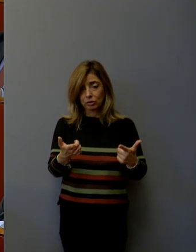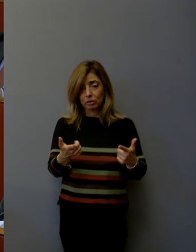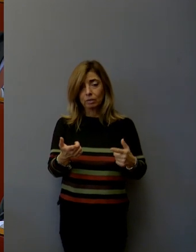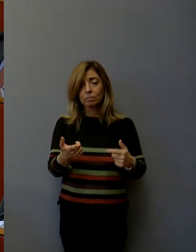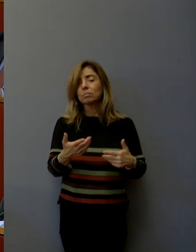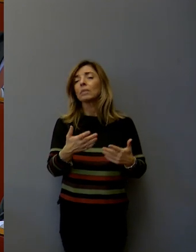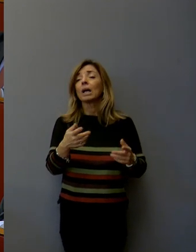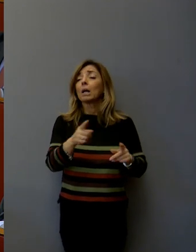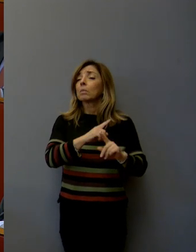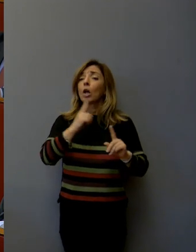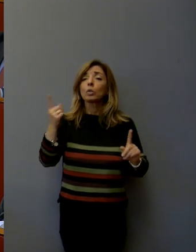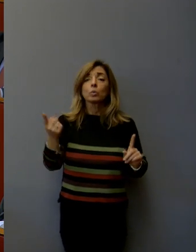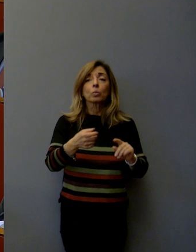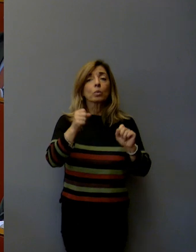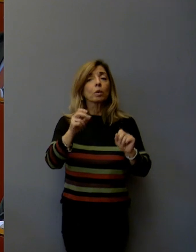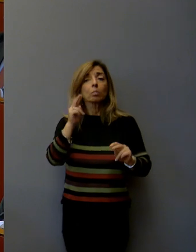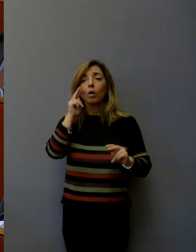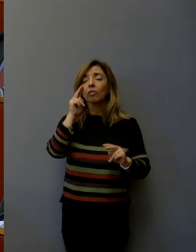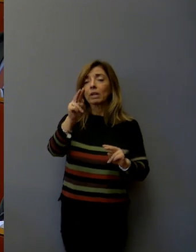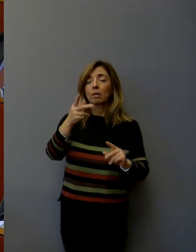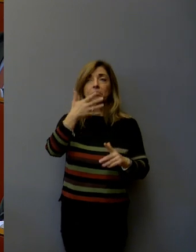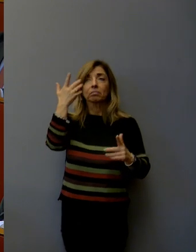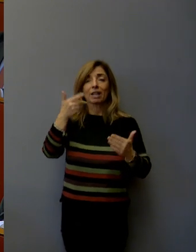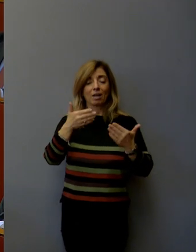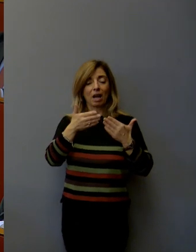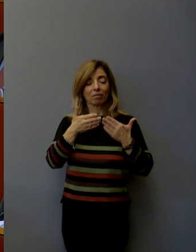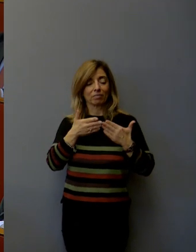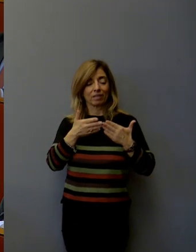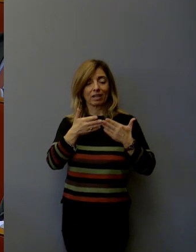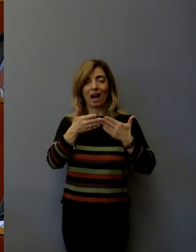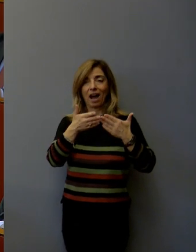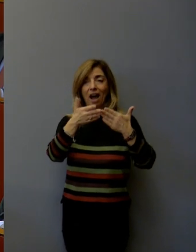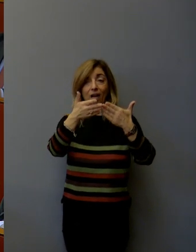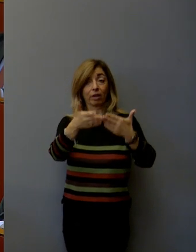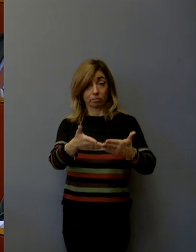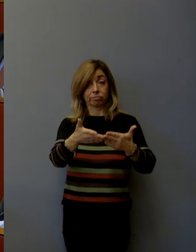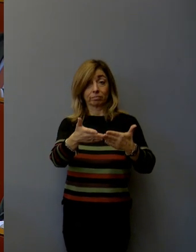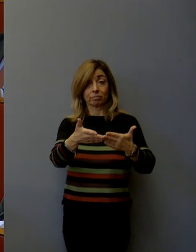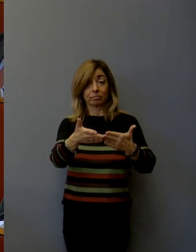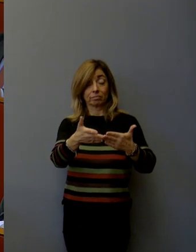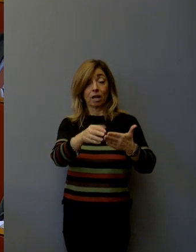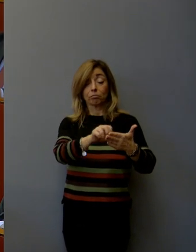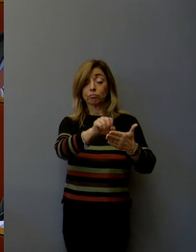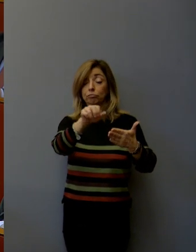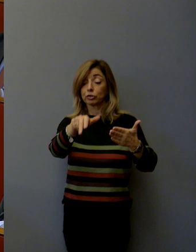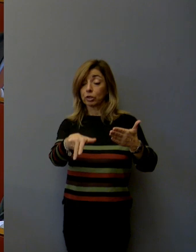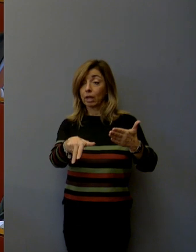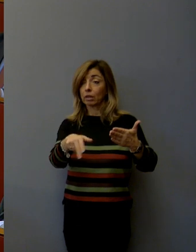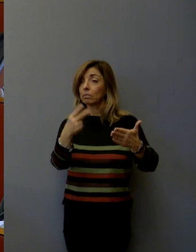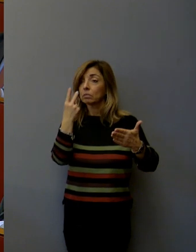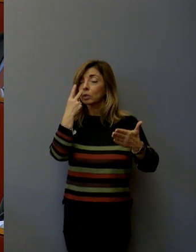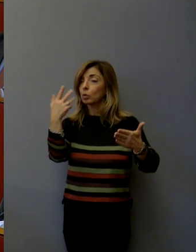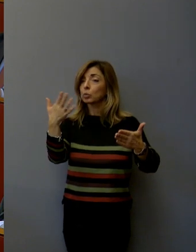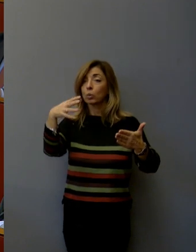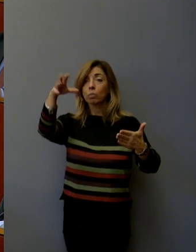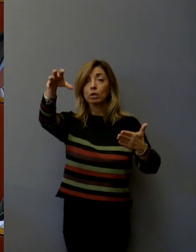scende da un traghetto da una nave da crociera li vede come primo aspetto no Quindi a me non piace ma se io devo pensare al marketing